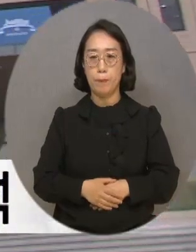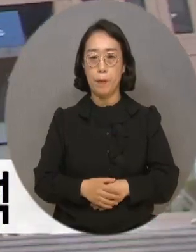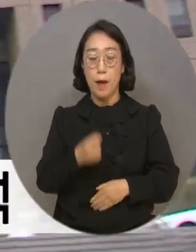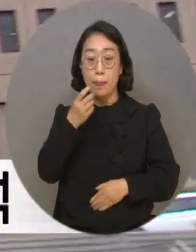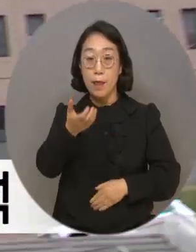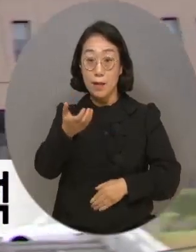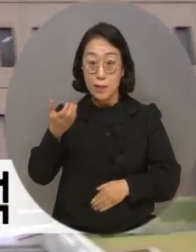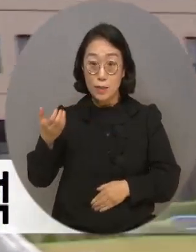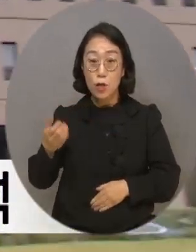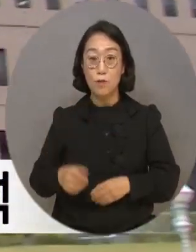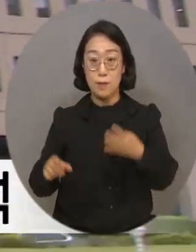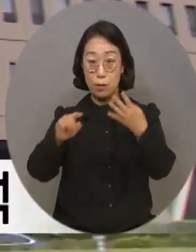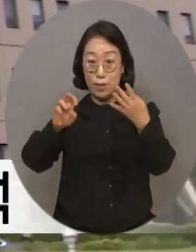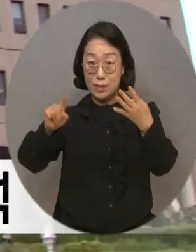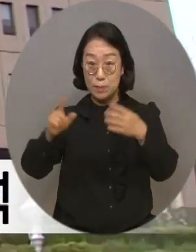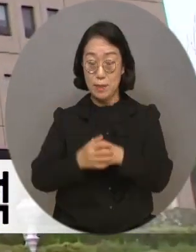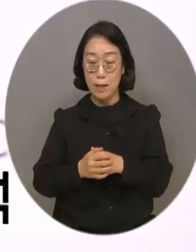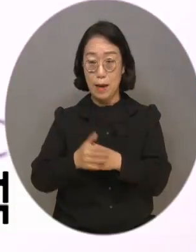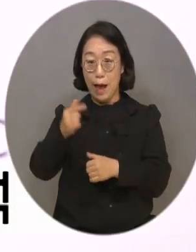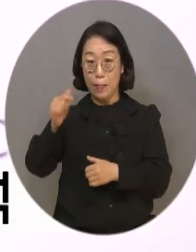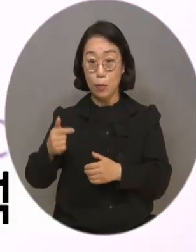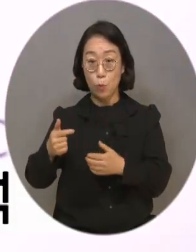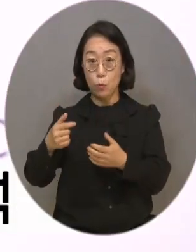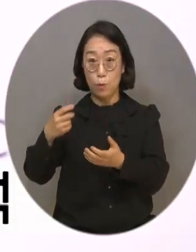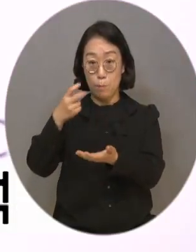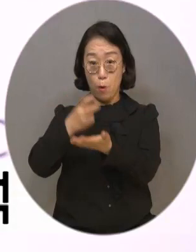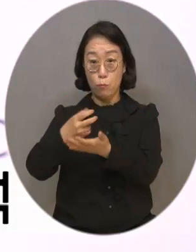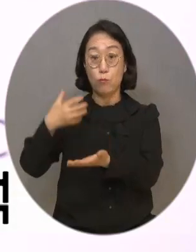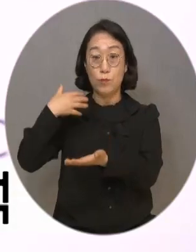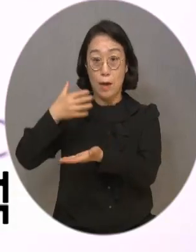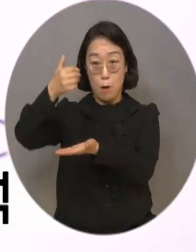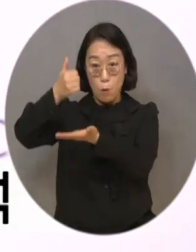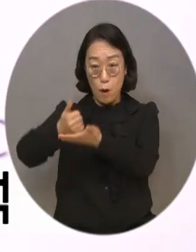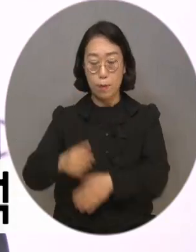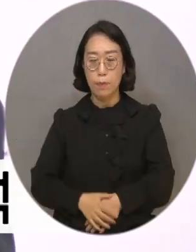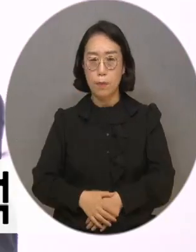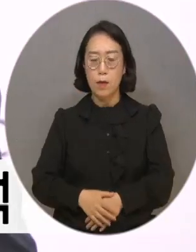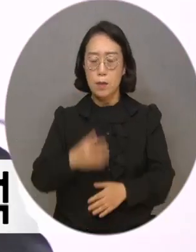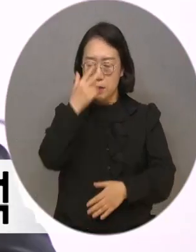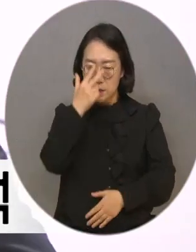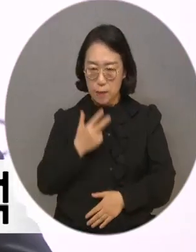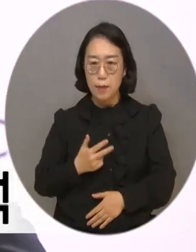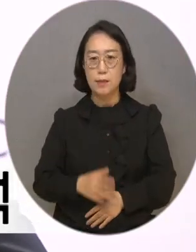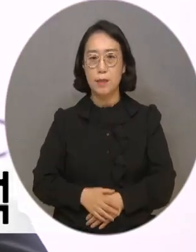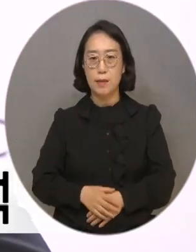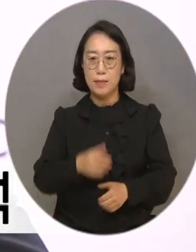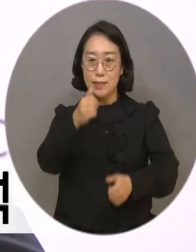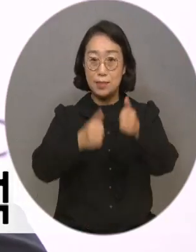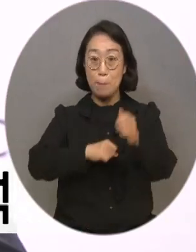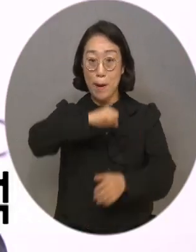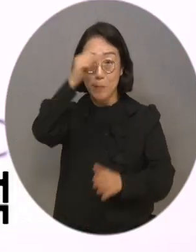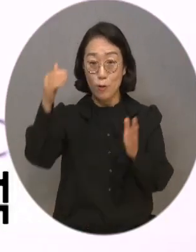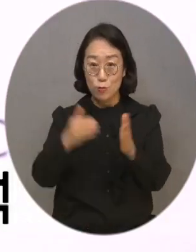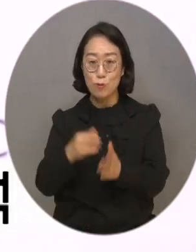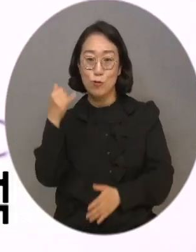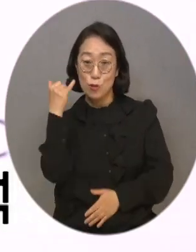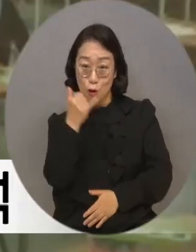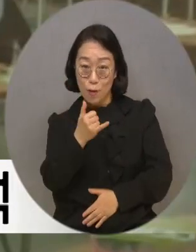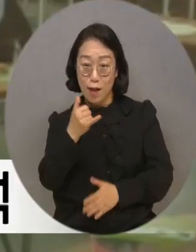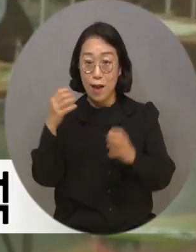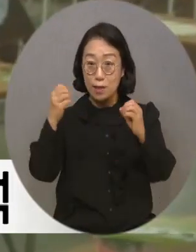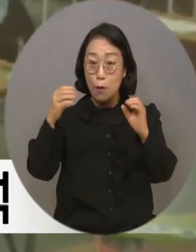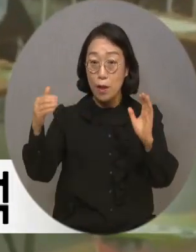지난달 21일 법무부 한동훈 장관은 시각장애인 김진영 변호사와 변호사 시험 합격 축하 전화 통화를